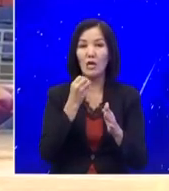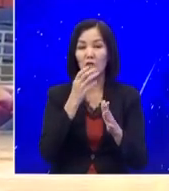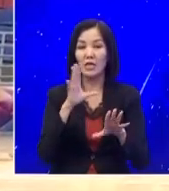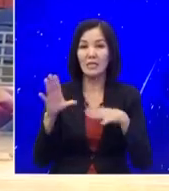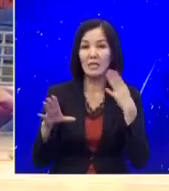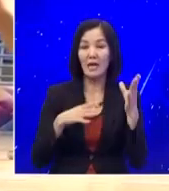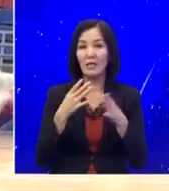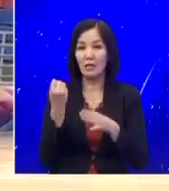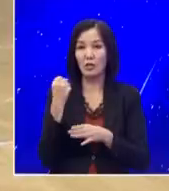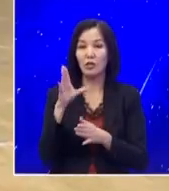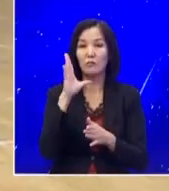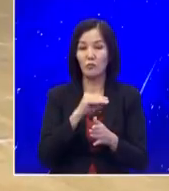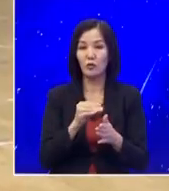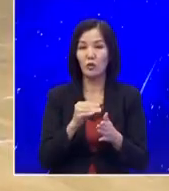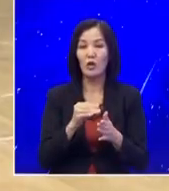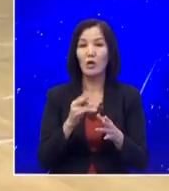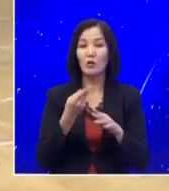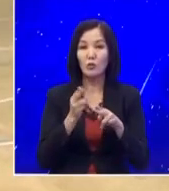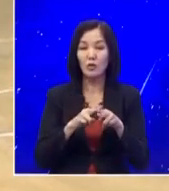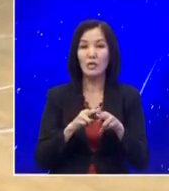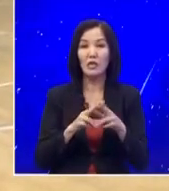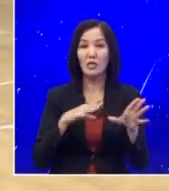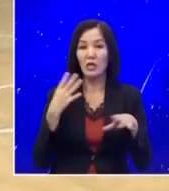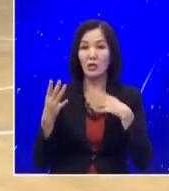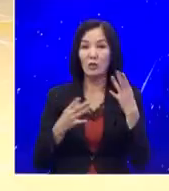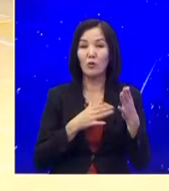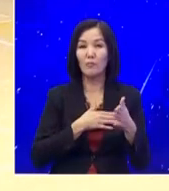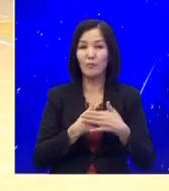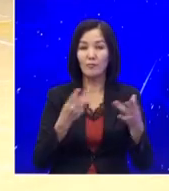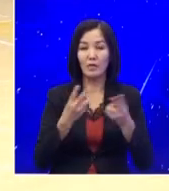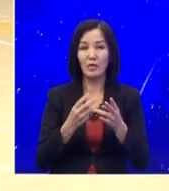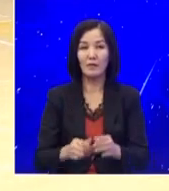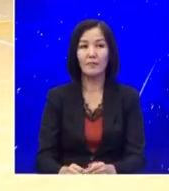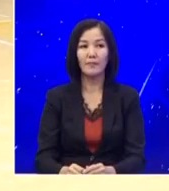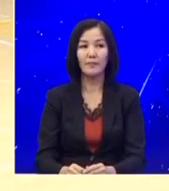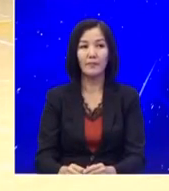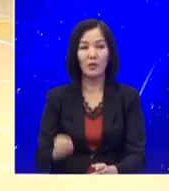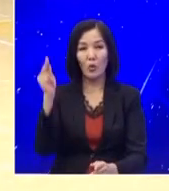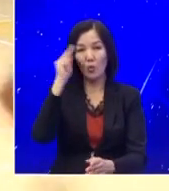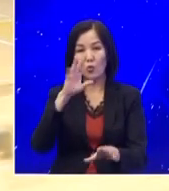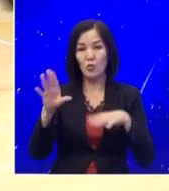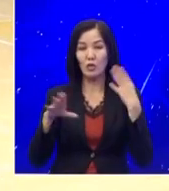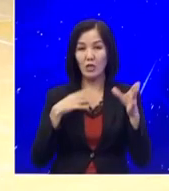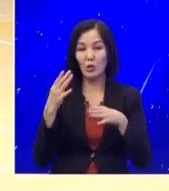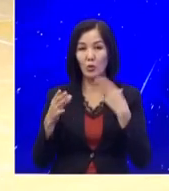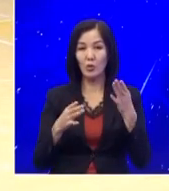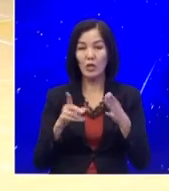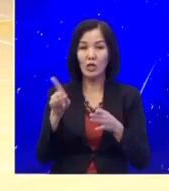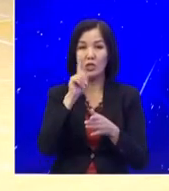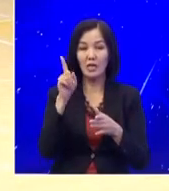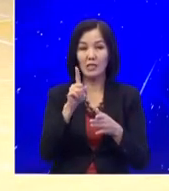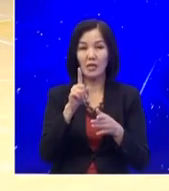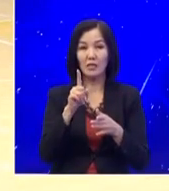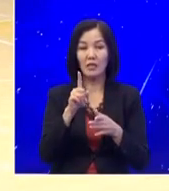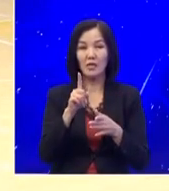жеңіс кепілі екендігін барлығы түсінеді. Сондықтан жаттығуда аянбай тер төгеді. Оқу жату жиында жас балалар өздерін